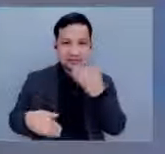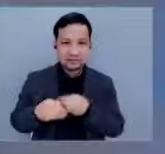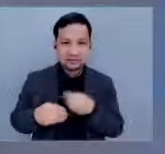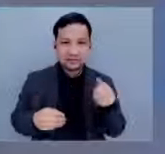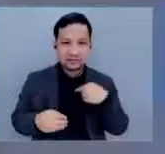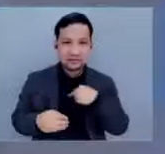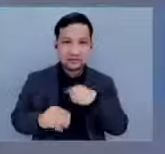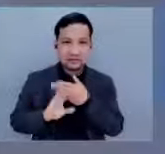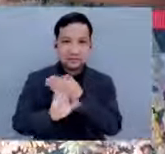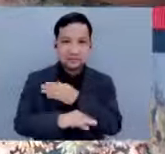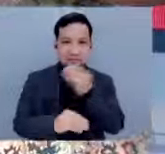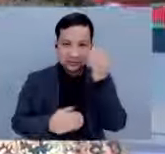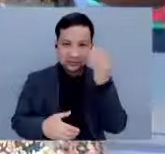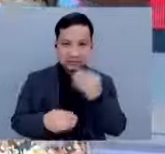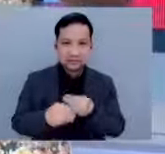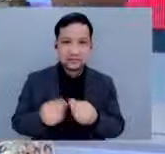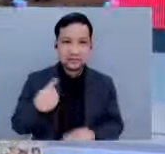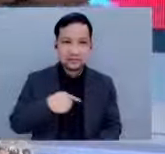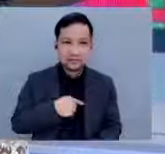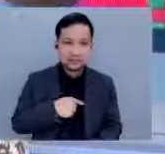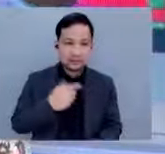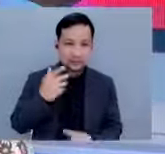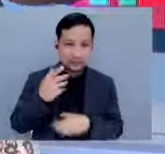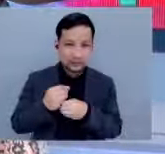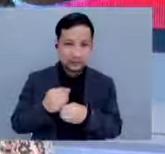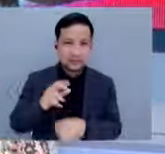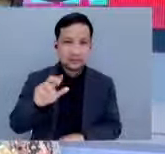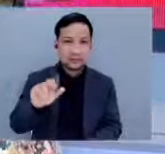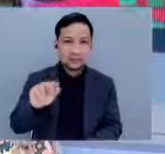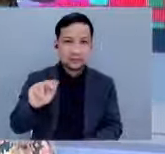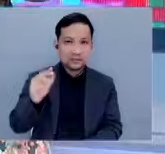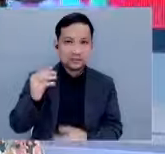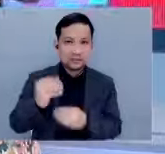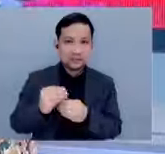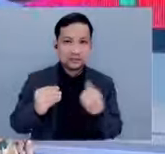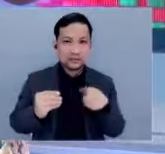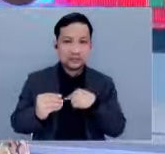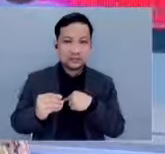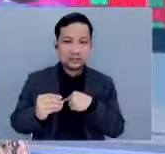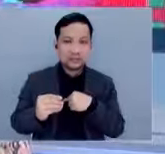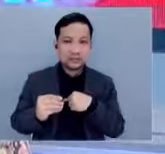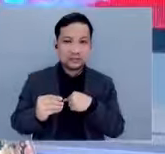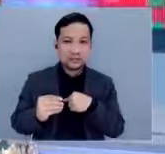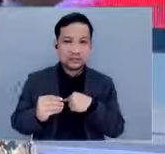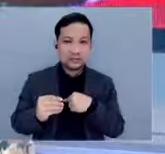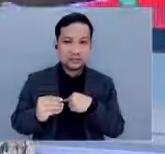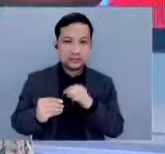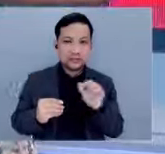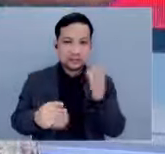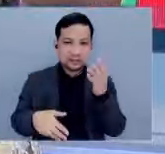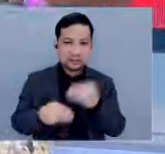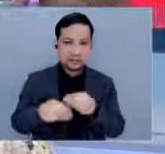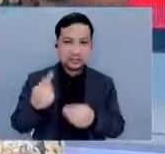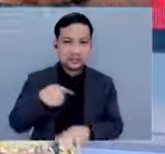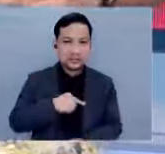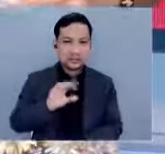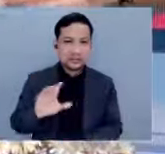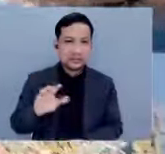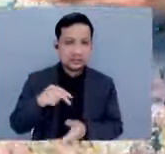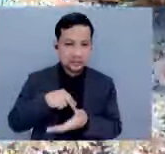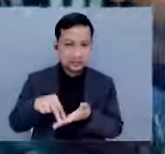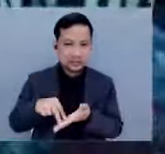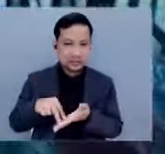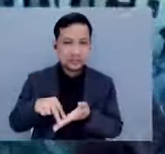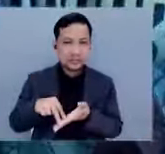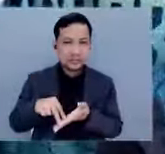gusto ko yung sinasabi niya na short story lang po, nung 13 years old po ako nagsasayaw na ako. Si Jess din, nung 13 years old, di na siya nagsasayaw. Balik na. Natuto